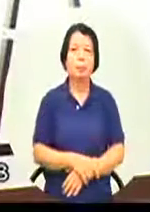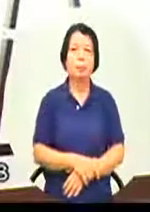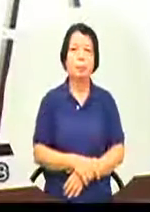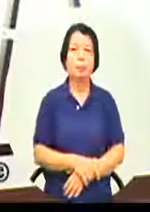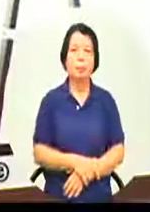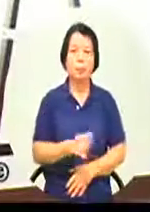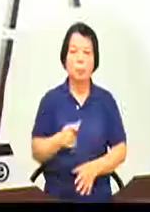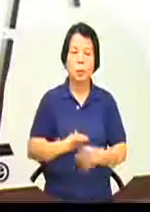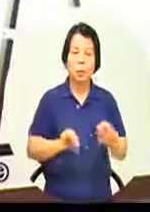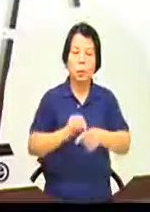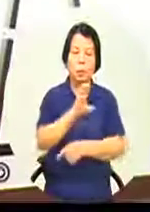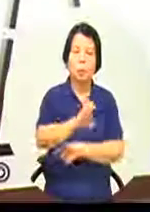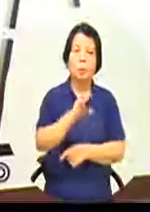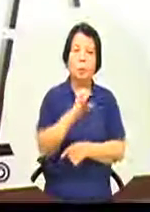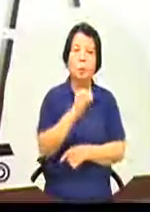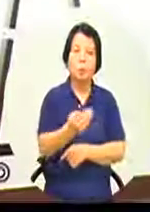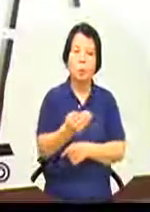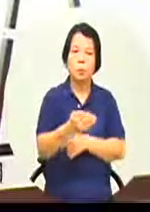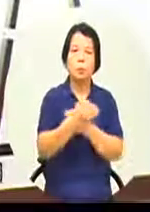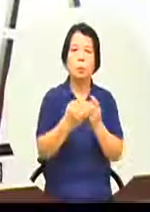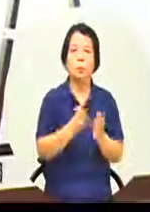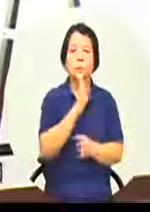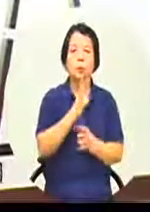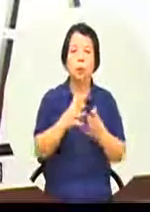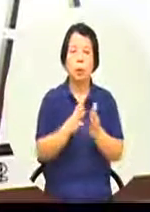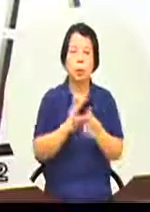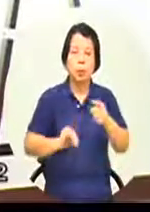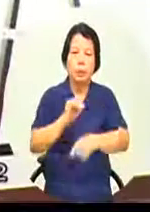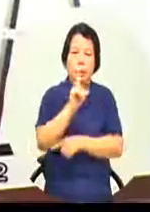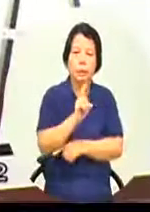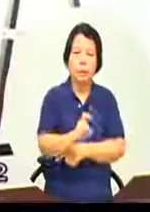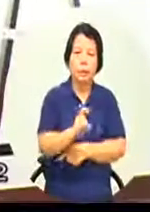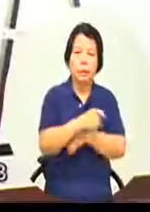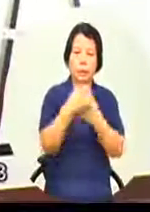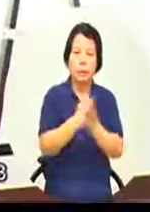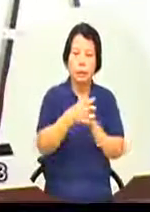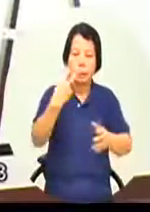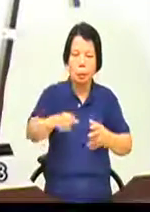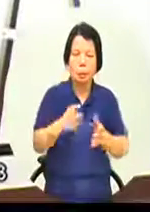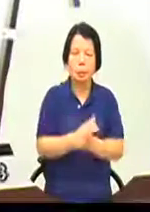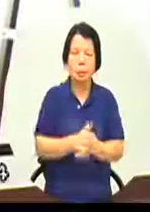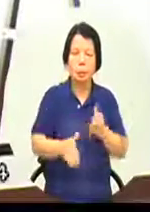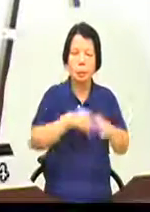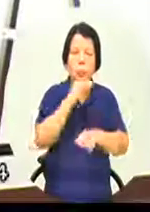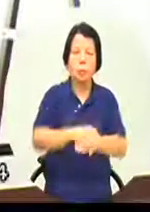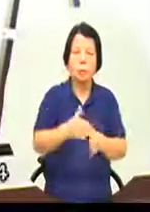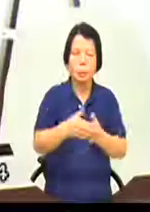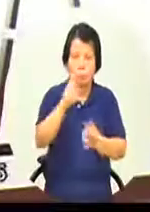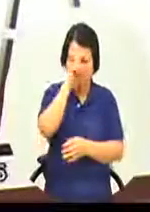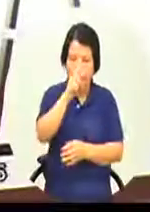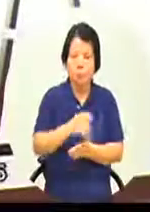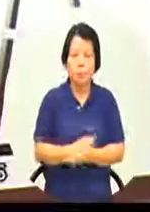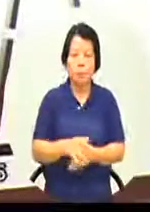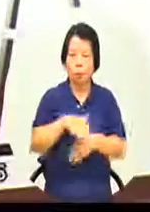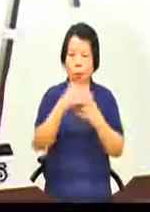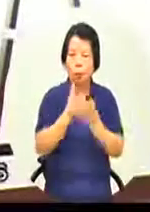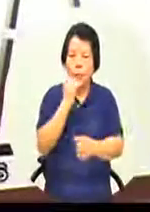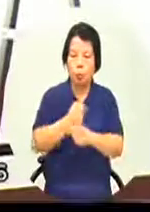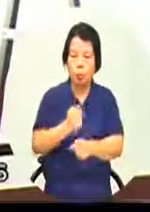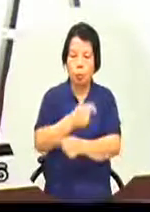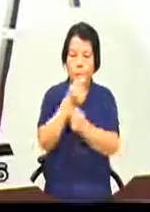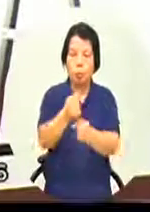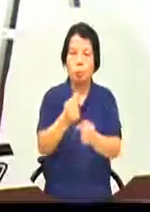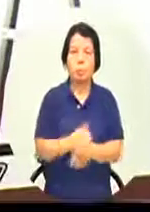是99%，还有1%还没有完成，我们也希望，我们也期待，我们都可以尽量的把它做到最好。这个